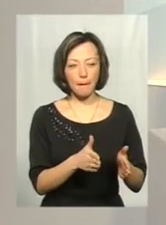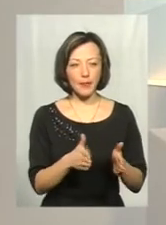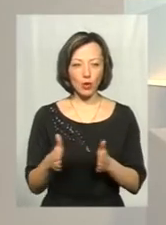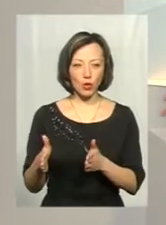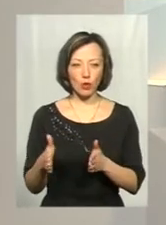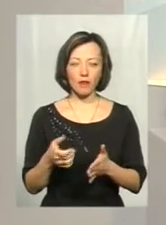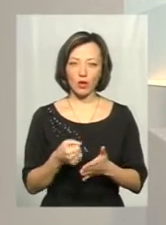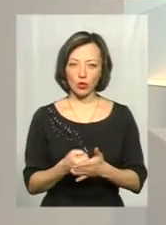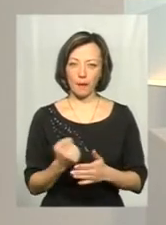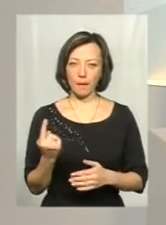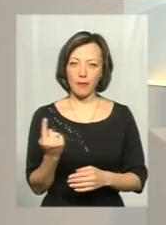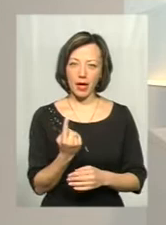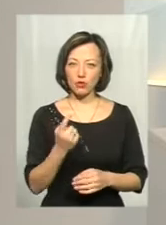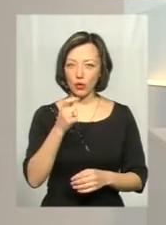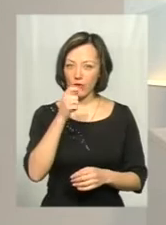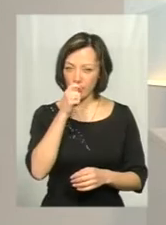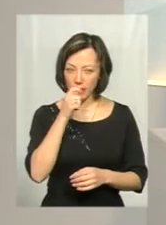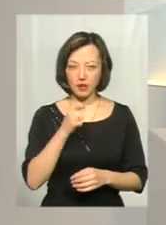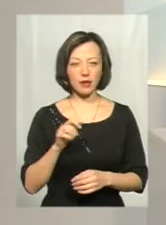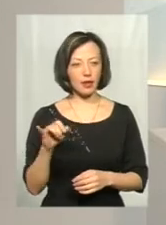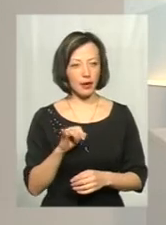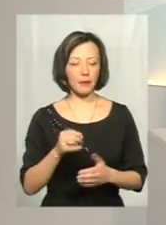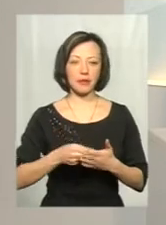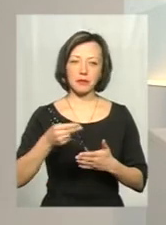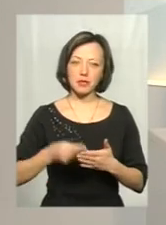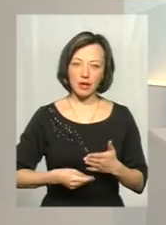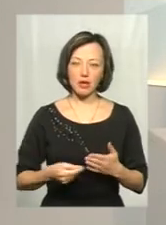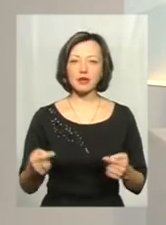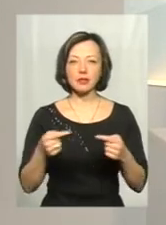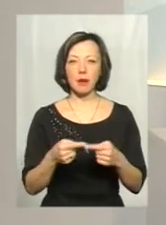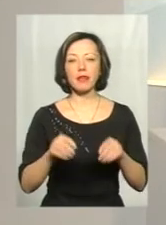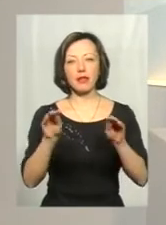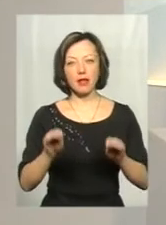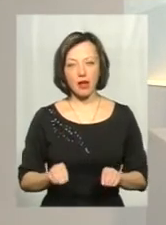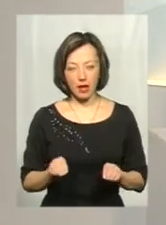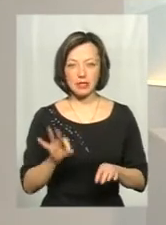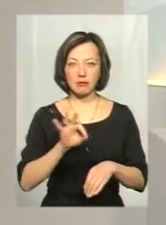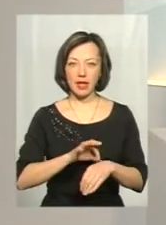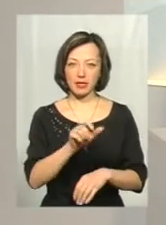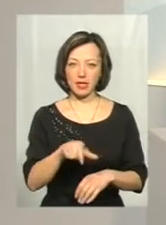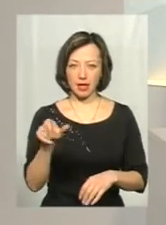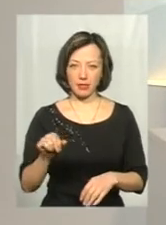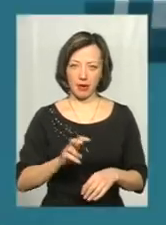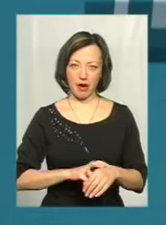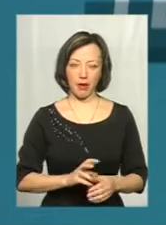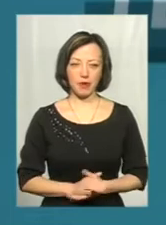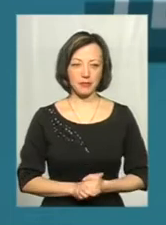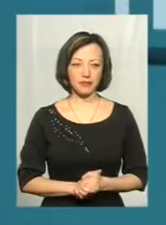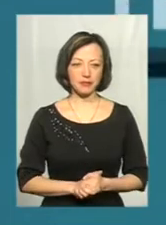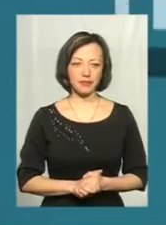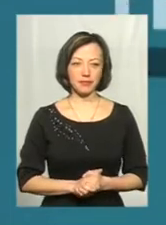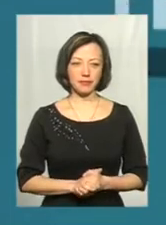підготовка до 1 квітня і до підписання саме декларацій з пацієнтами і лікарями. Прошу.